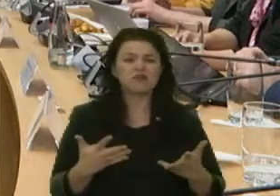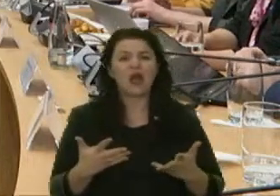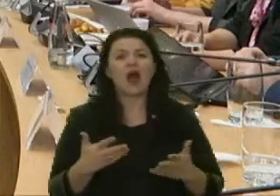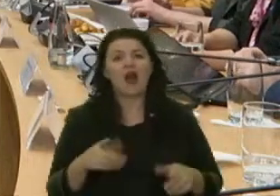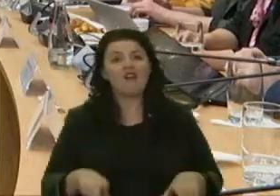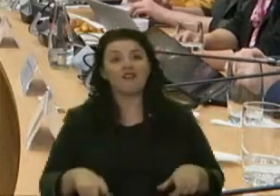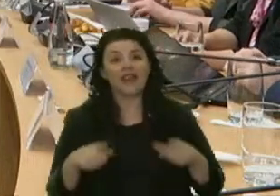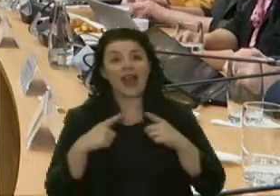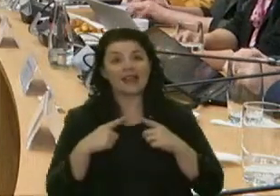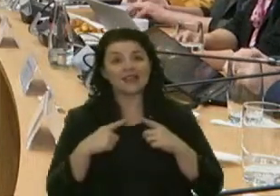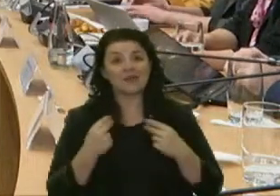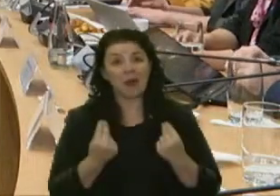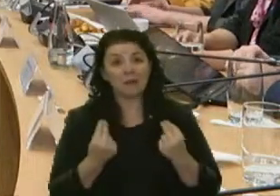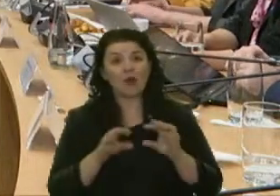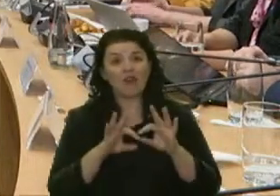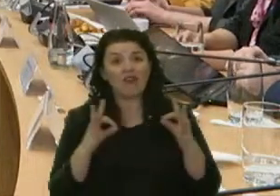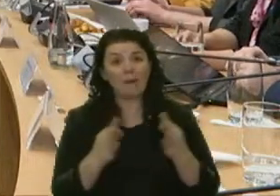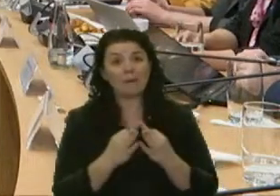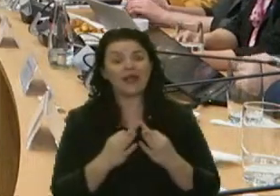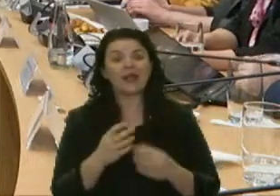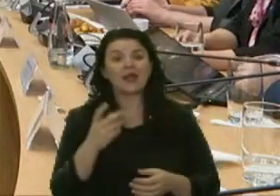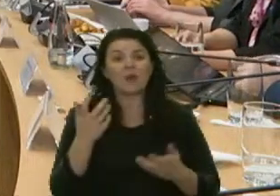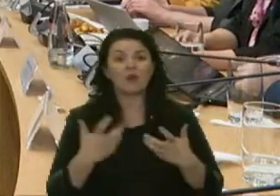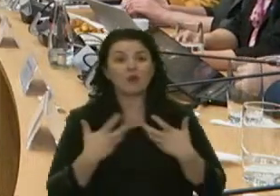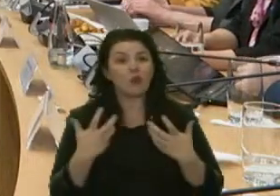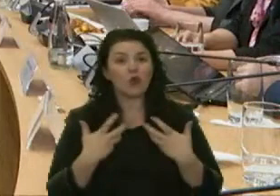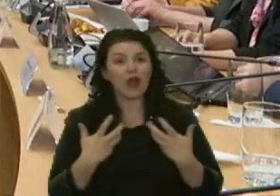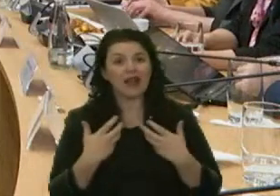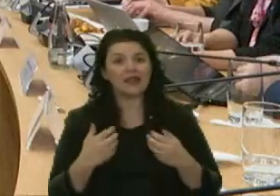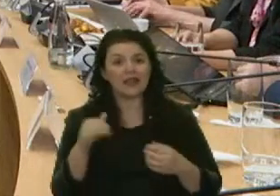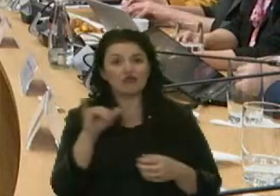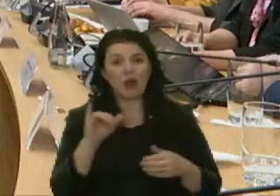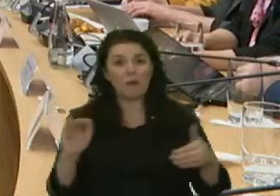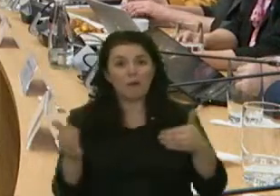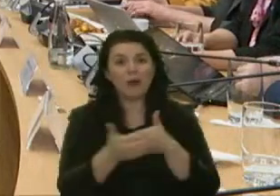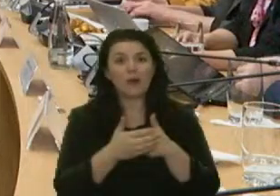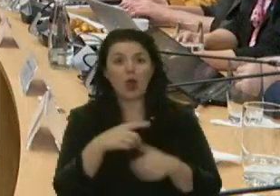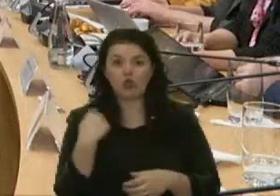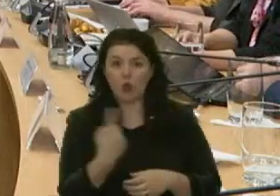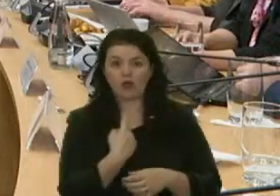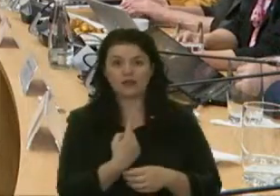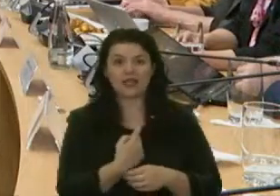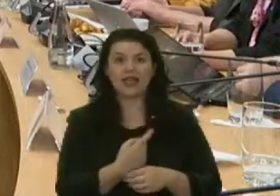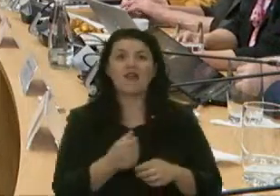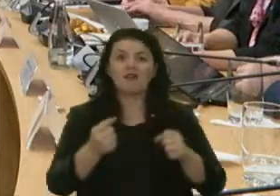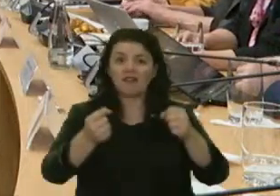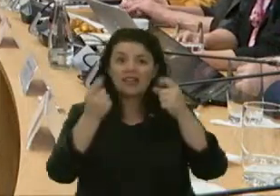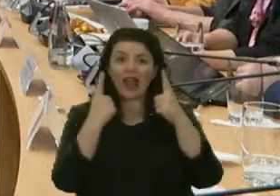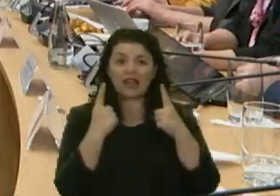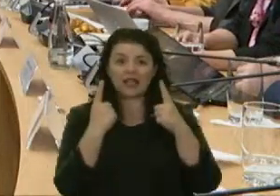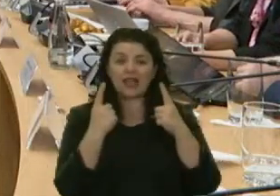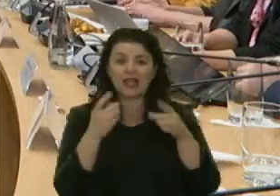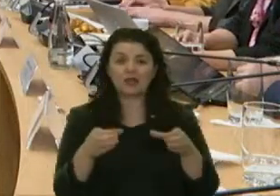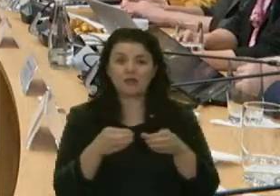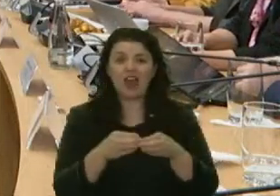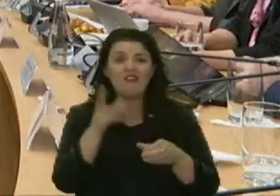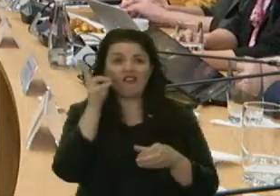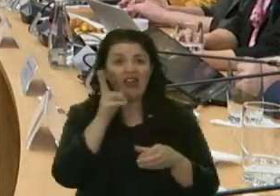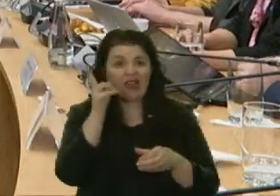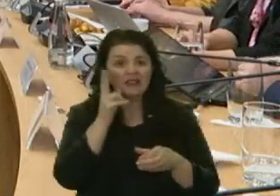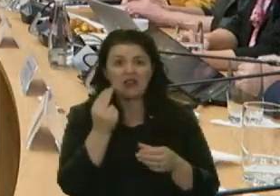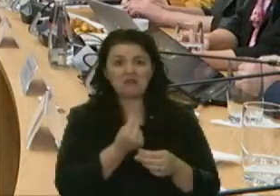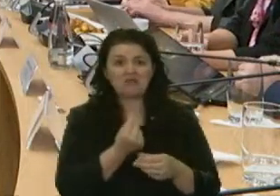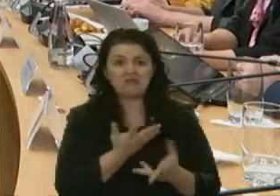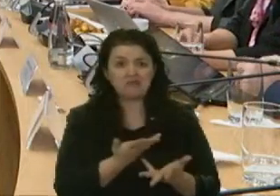o viață închegată de familie și ne vom putea bucura de cei din preajma noastră de aceea până la urmă finalitatea dimensiunii verzi